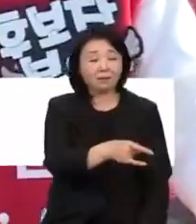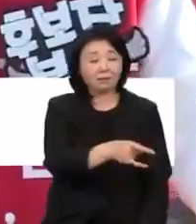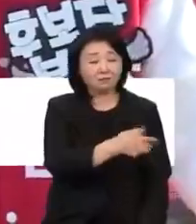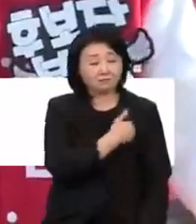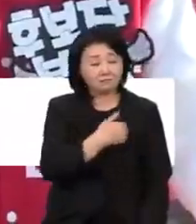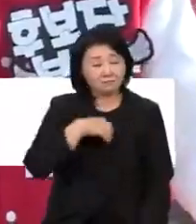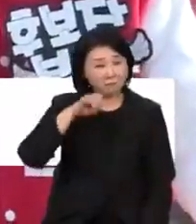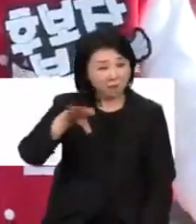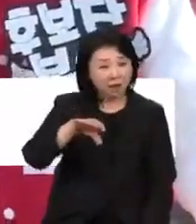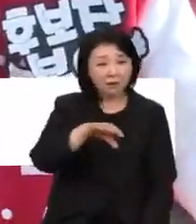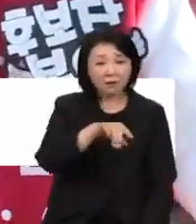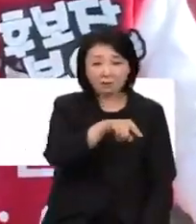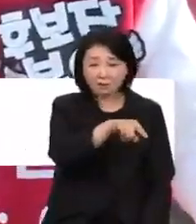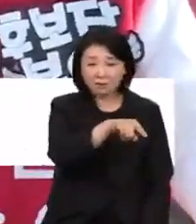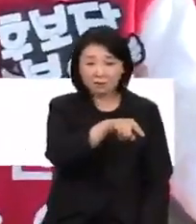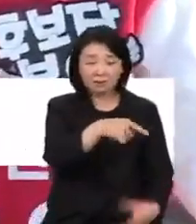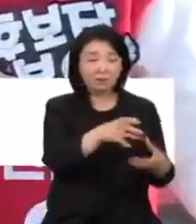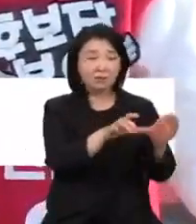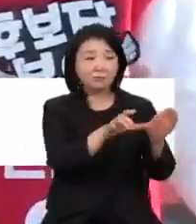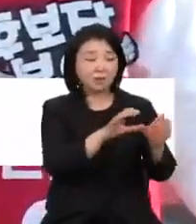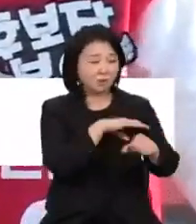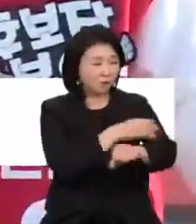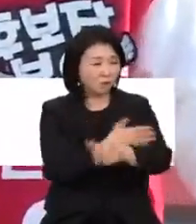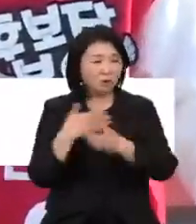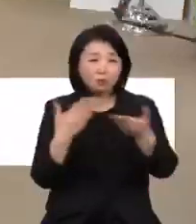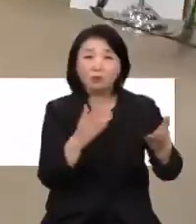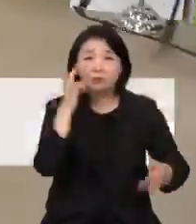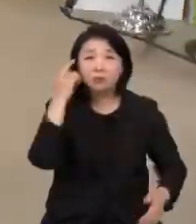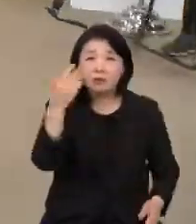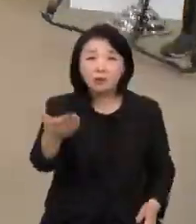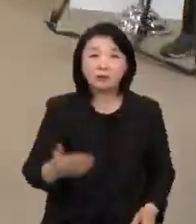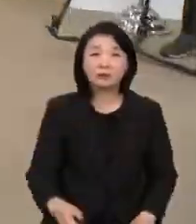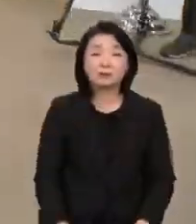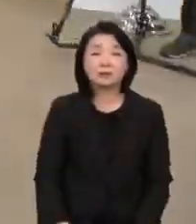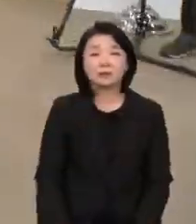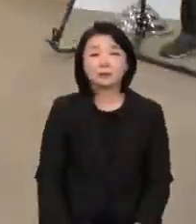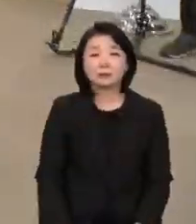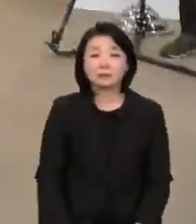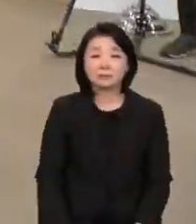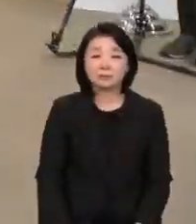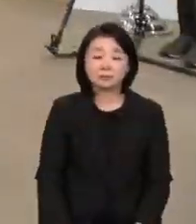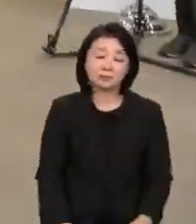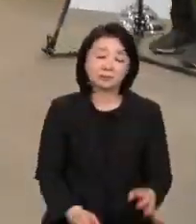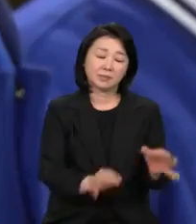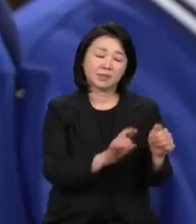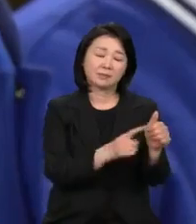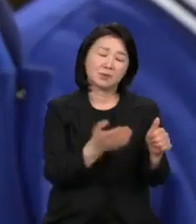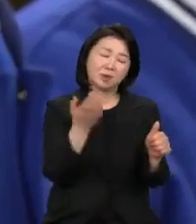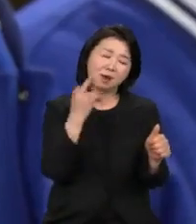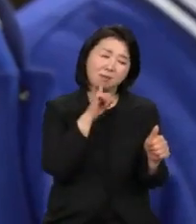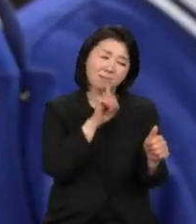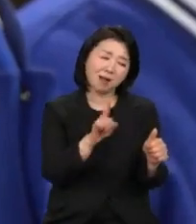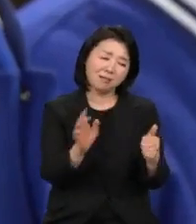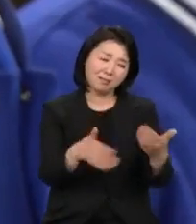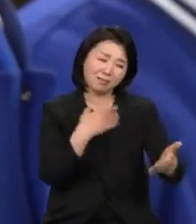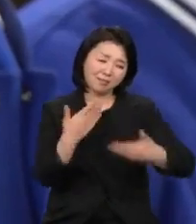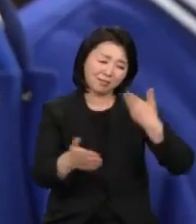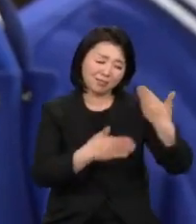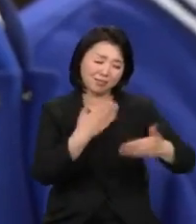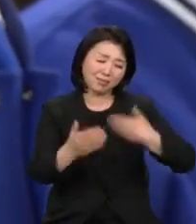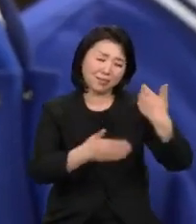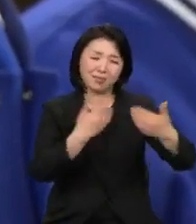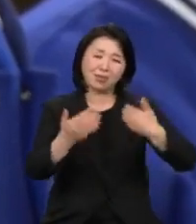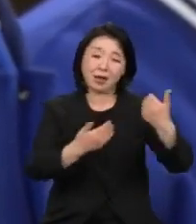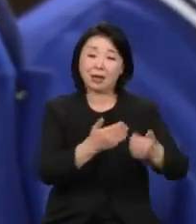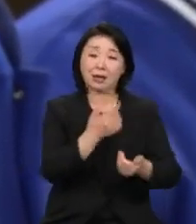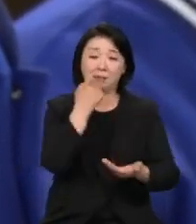떳떳하게 얘기하는 집단, 그런 집단에게 권력을 몰아주실 겁니까? 김 후보의 과거 저질 언행도 계속해서 발굴되고 있습니다.